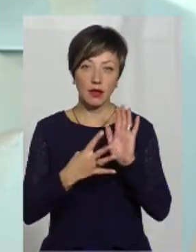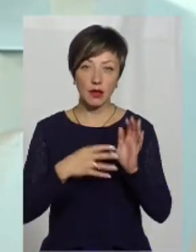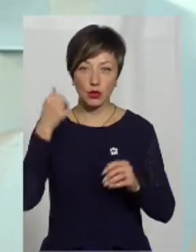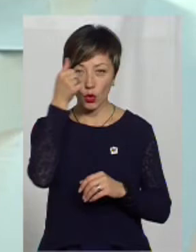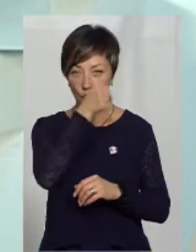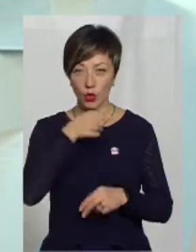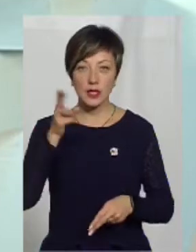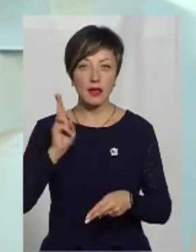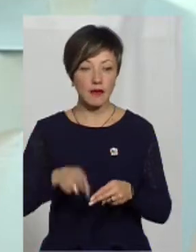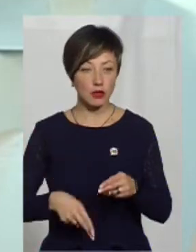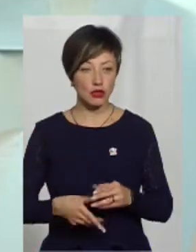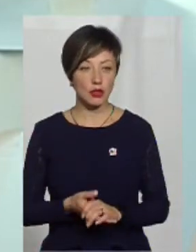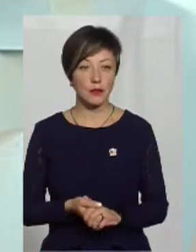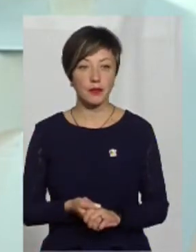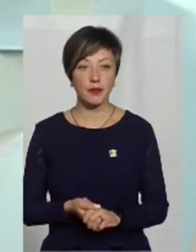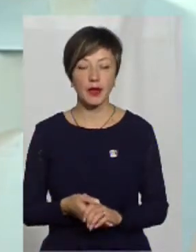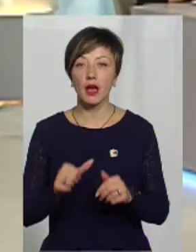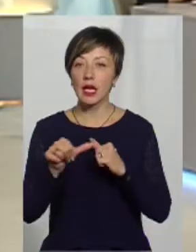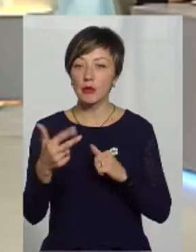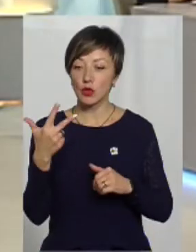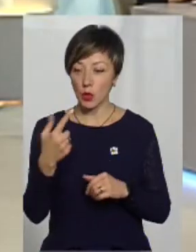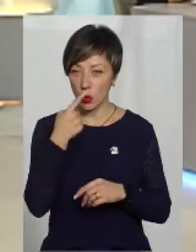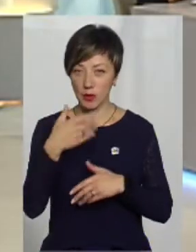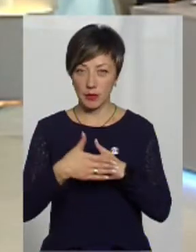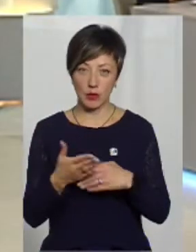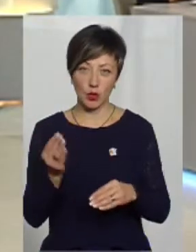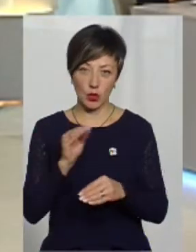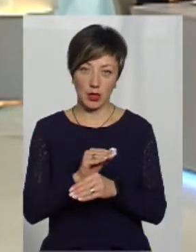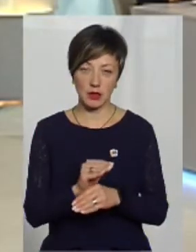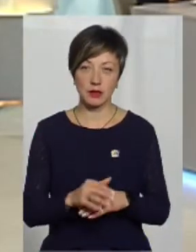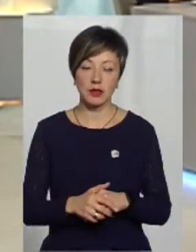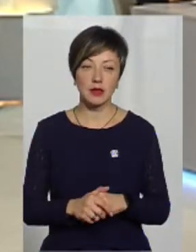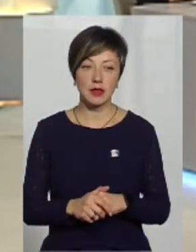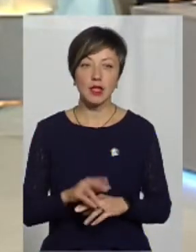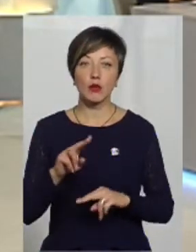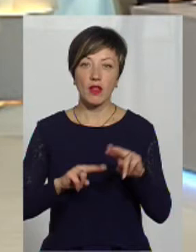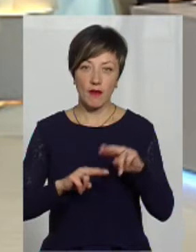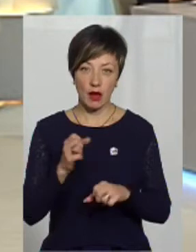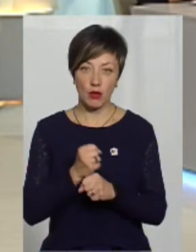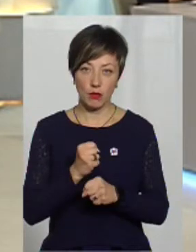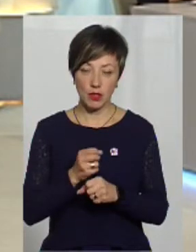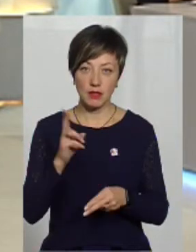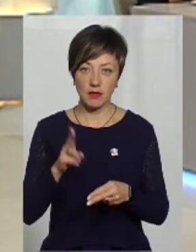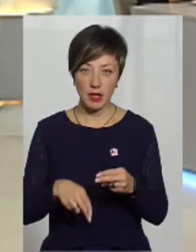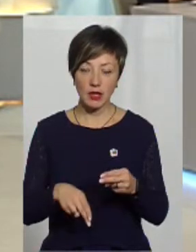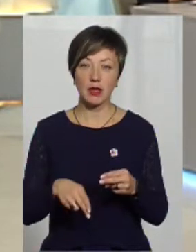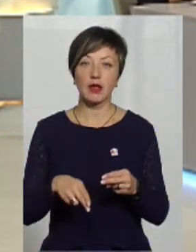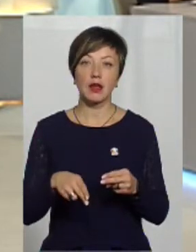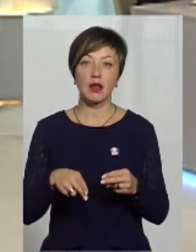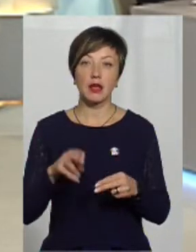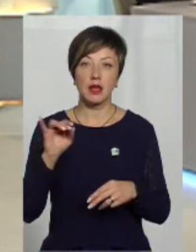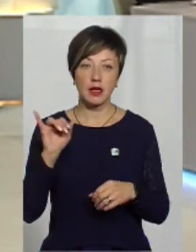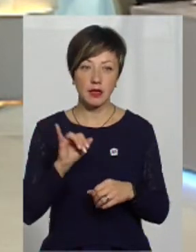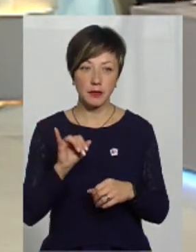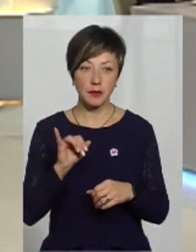2019 року завершити. Крім тих трьох, які щойно-щойно почали будівництво. Будуть завершені будівельні роботи? Будівельні.